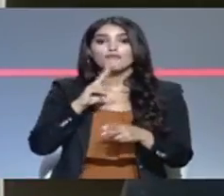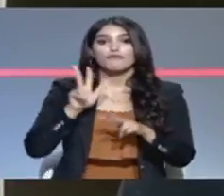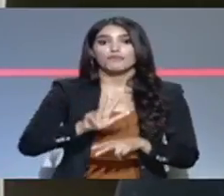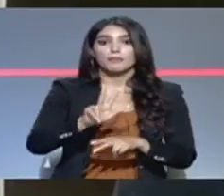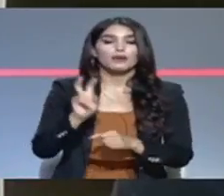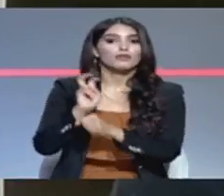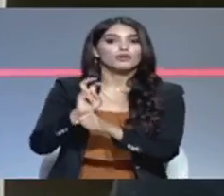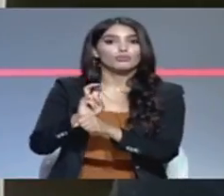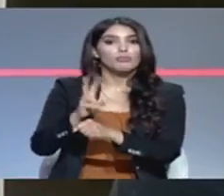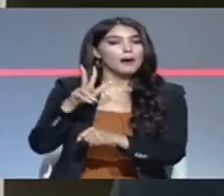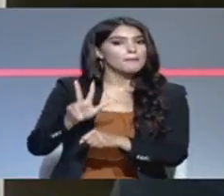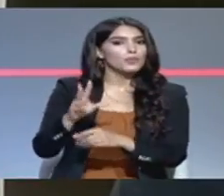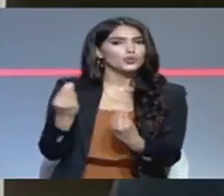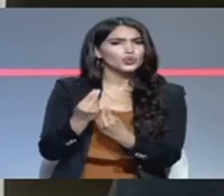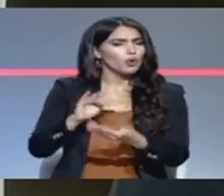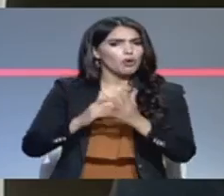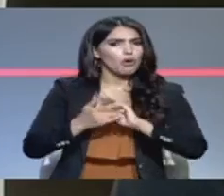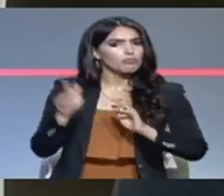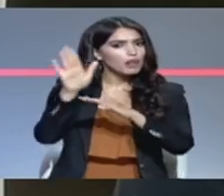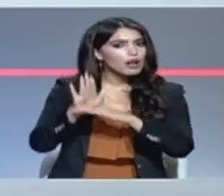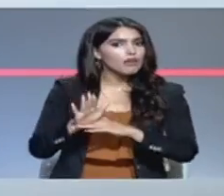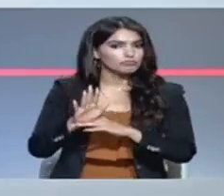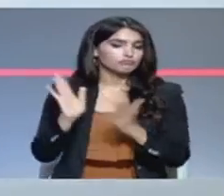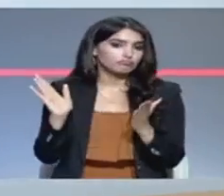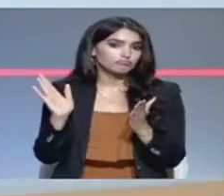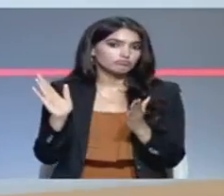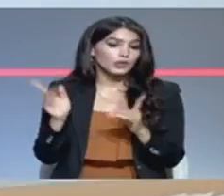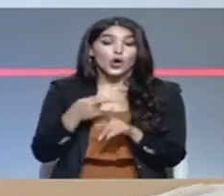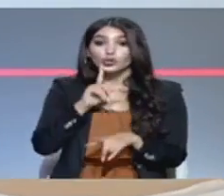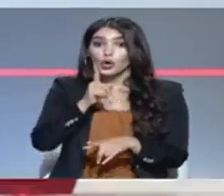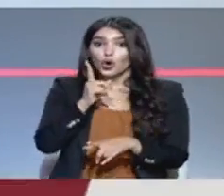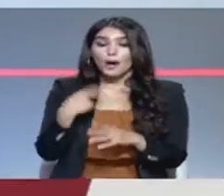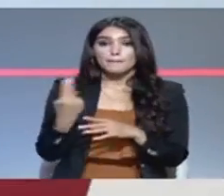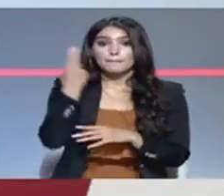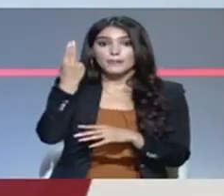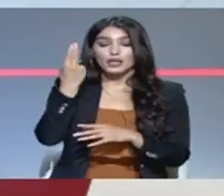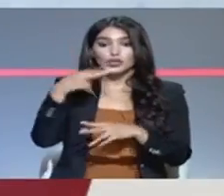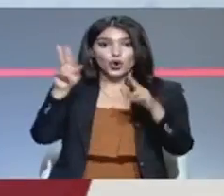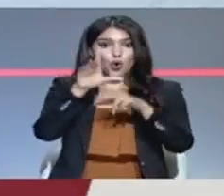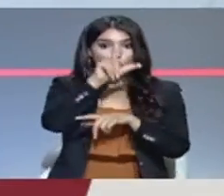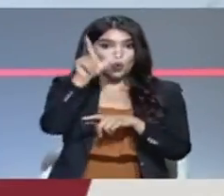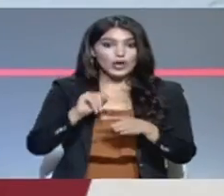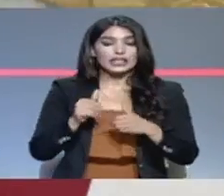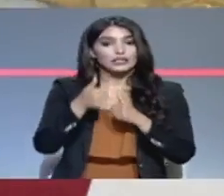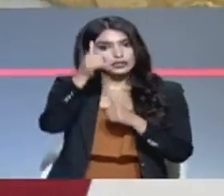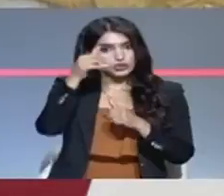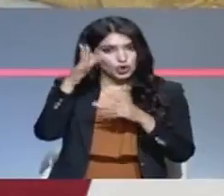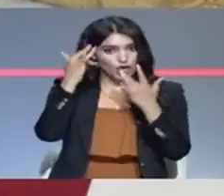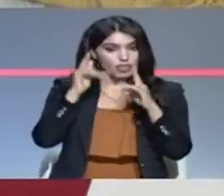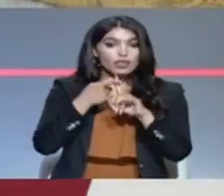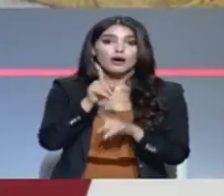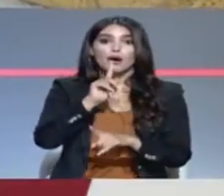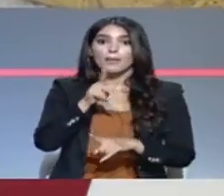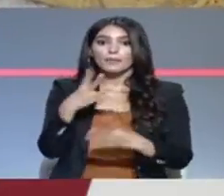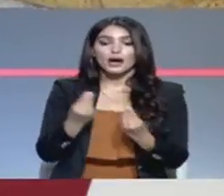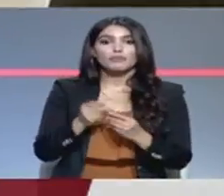محفوظة في النورم الكل سيونتيفيك المعمول بها دوليا. وفقا للمعهد الوطني للتراث فإن النسخة هي مؤمنة بخزينة